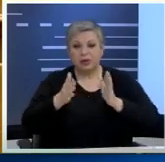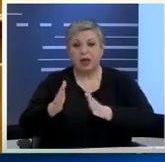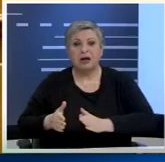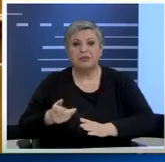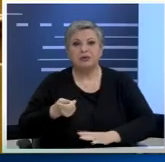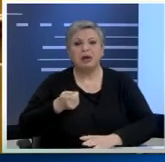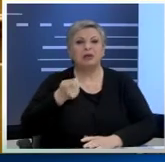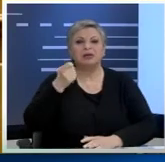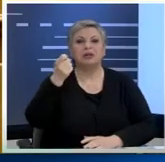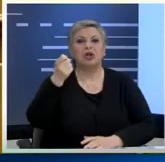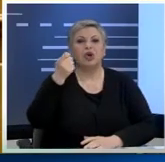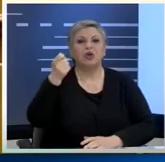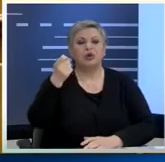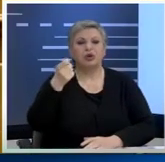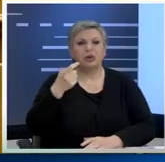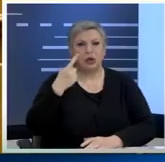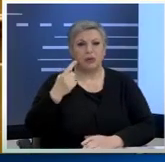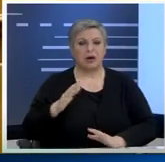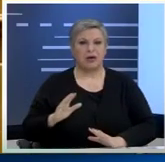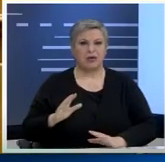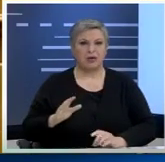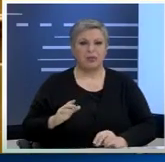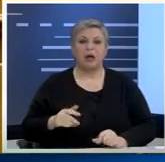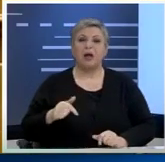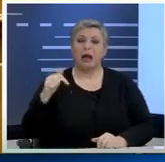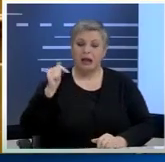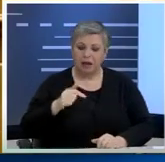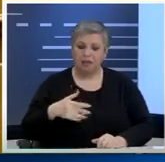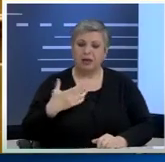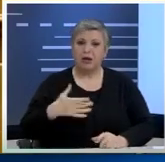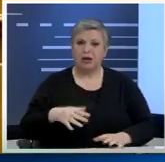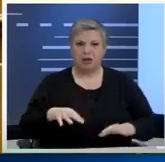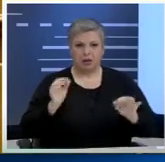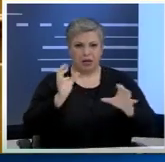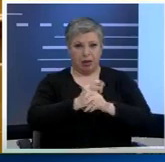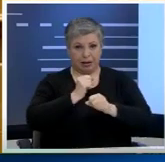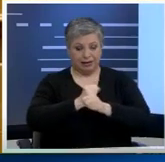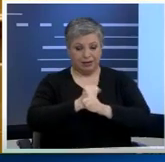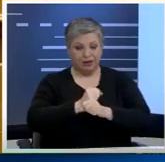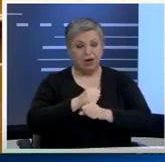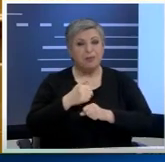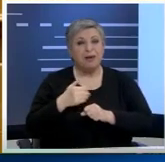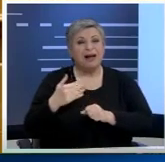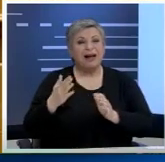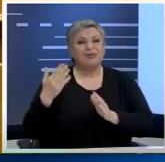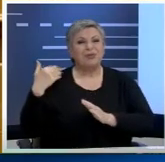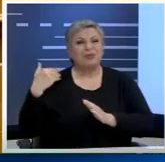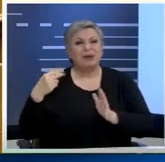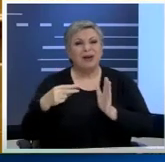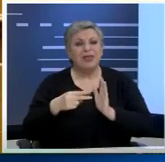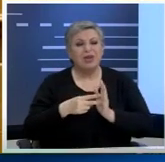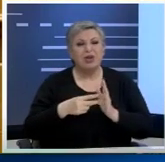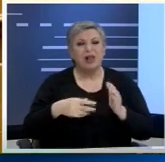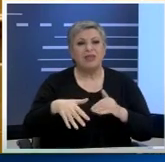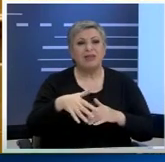Πρώτον, εκμηδενίστηκαν ακραίοι κίνδυνοι που ταλάνισαν τη χώρα από το 2010 έως το 2015